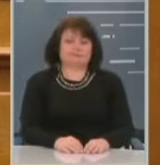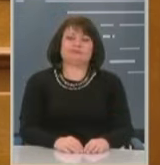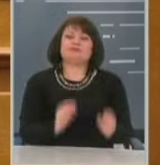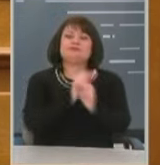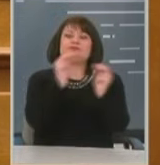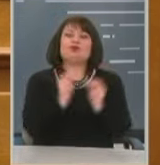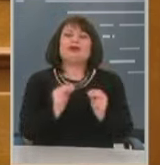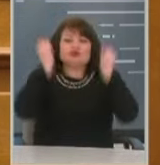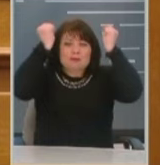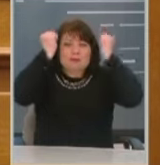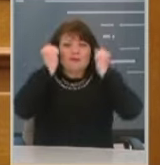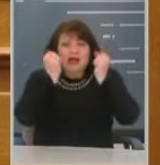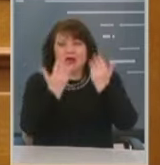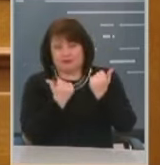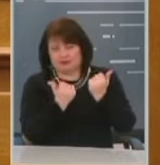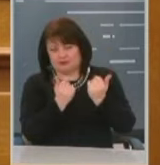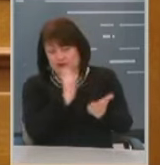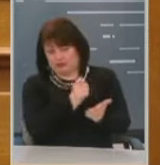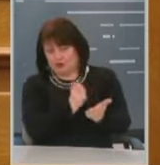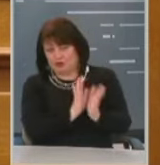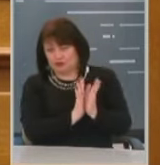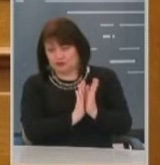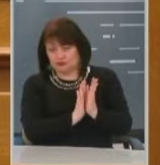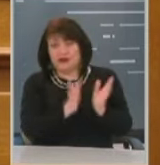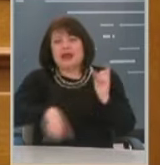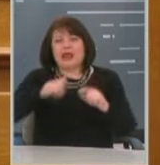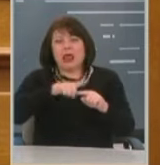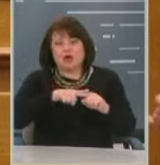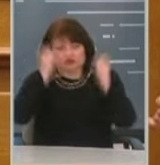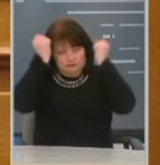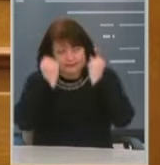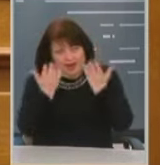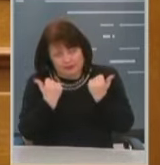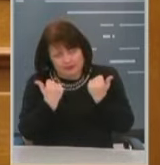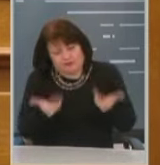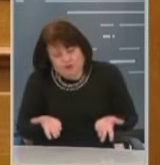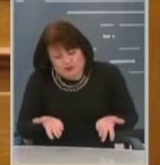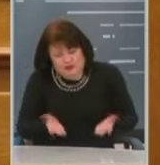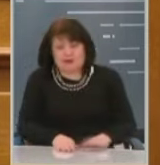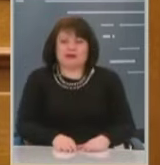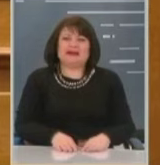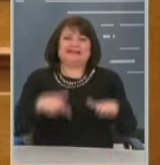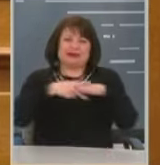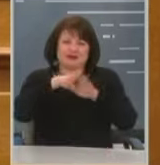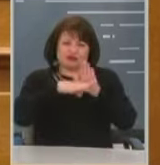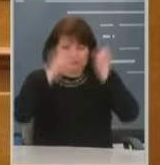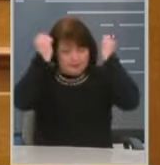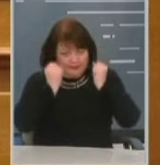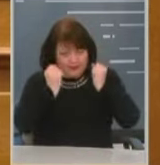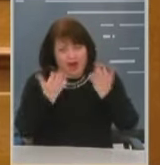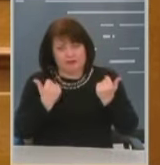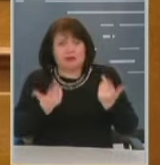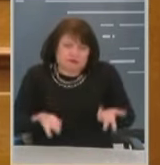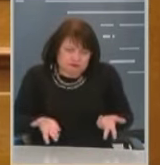δεν έχουμε ζημίες. Όχι. Δεν εφύγει ο ελληνικός λαός. Όχι. Δεν κατεστράφει το τραπεζικό σύστημα από αυτά.